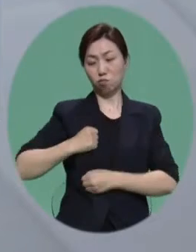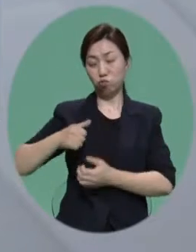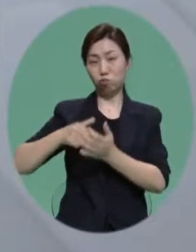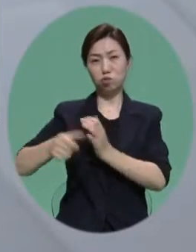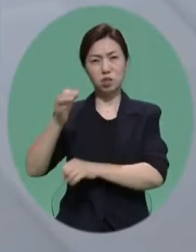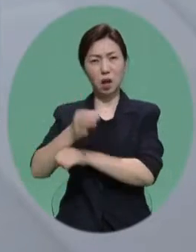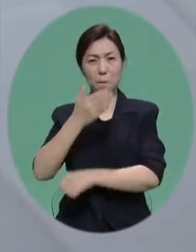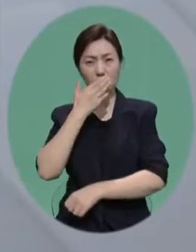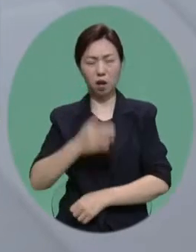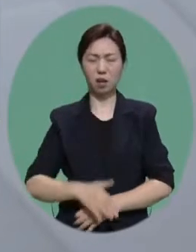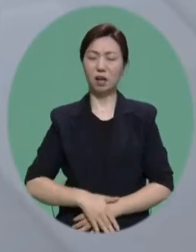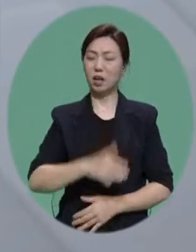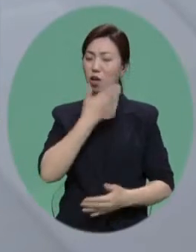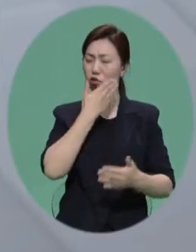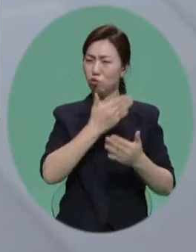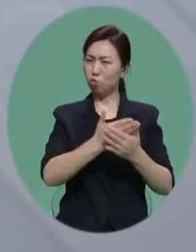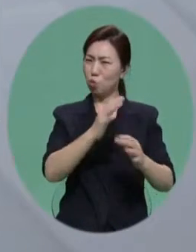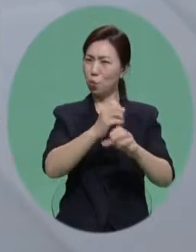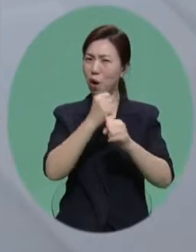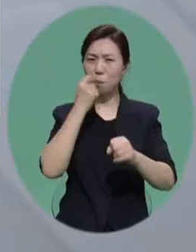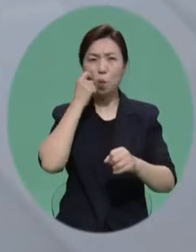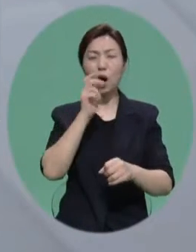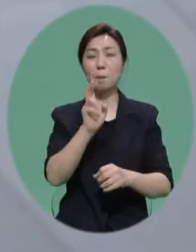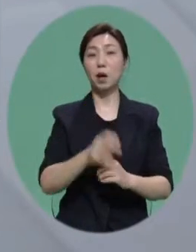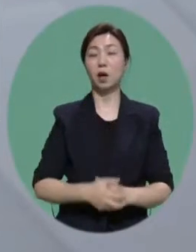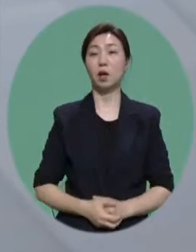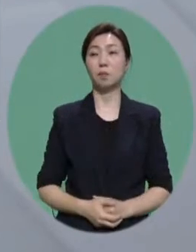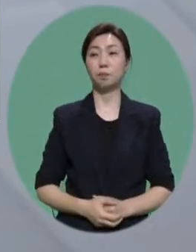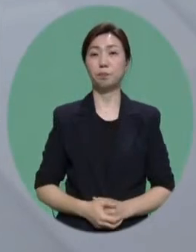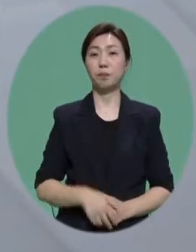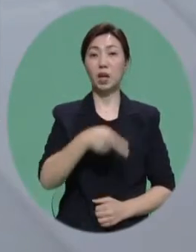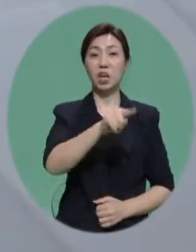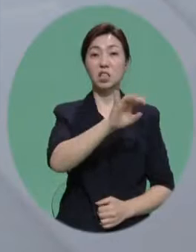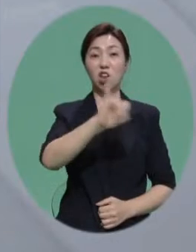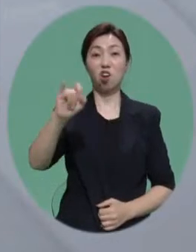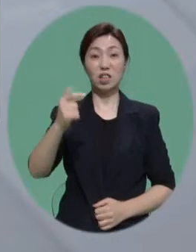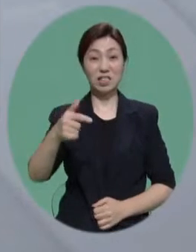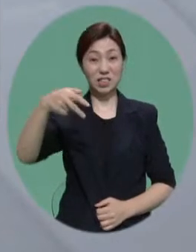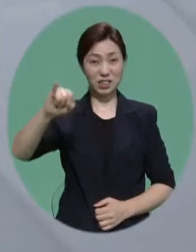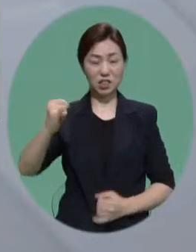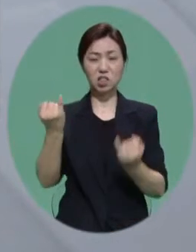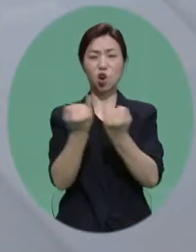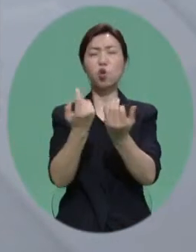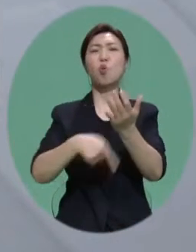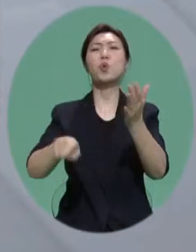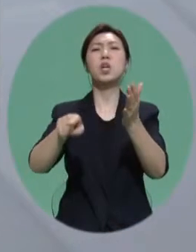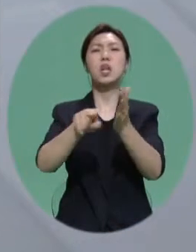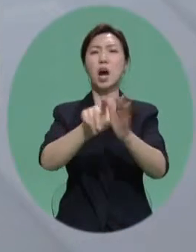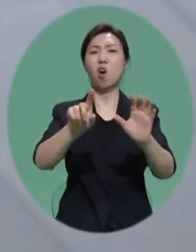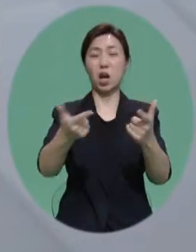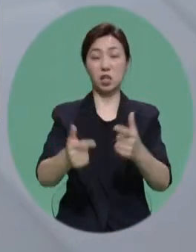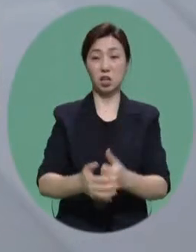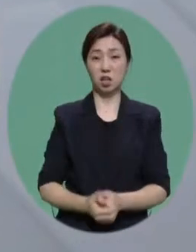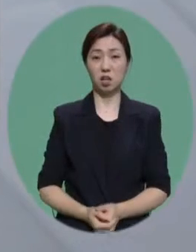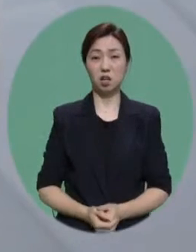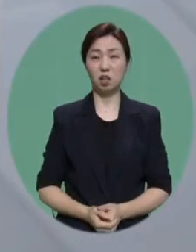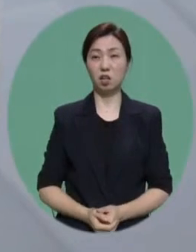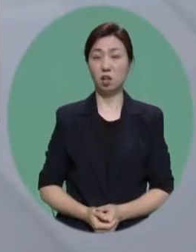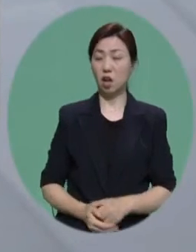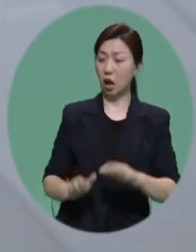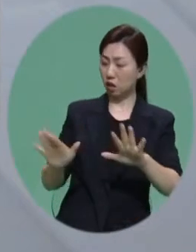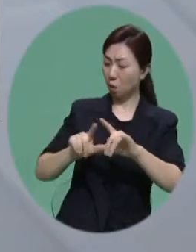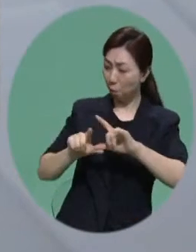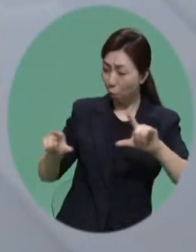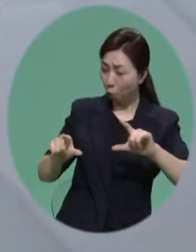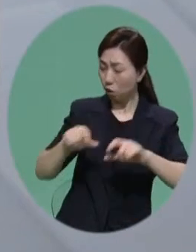떼어 암자 성인지 예산 이라고 하는 것은 여성을 위한 예산으로 특별히 있는게 아니구요 아니죠 그 일반